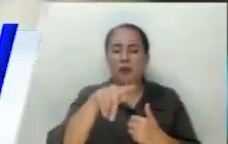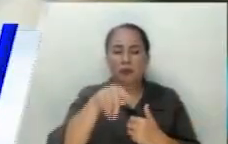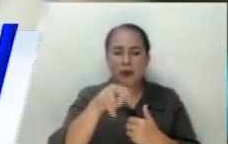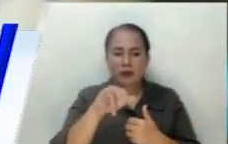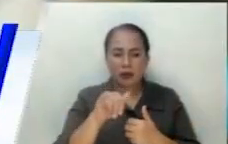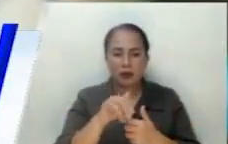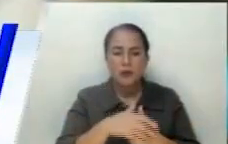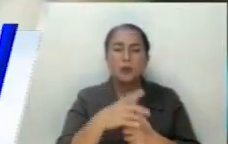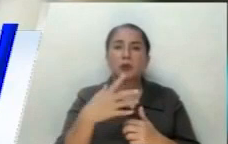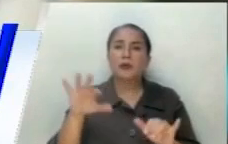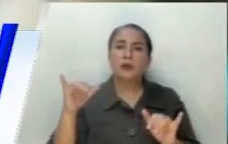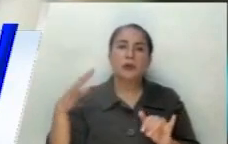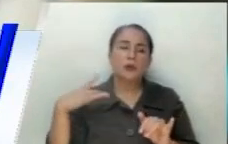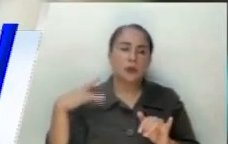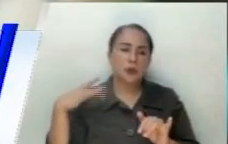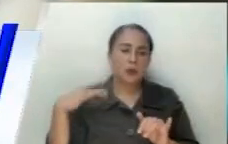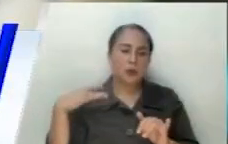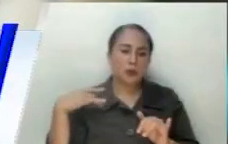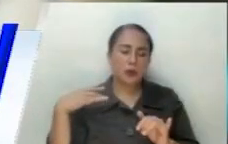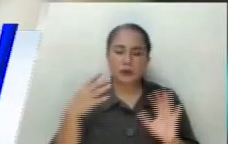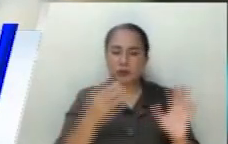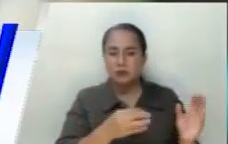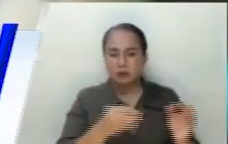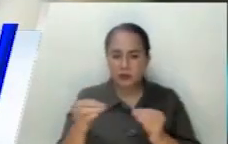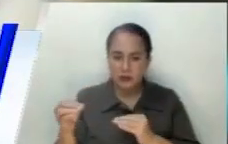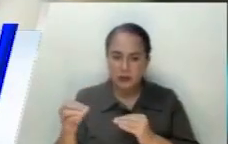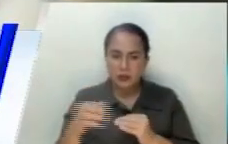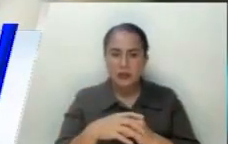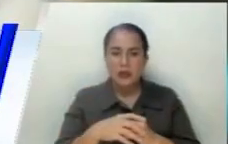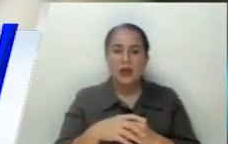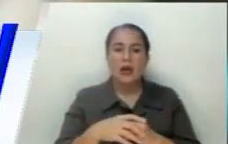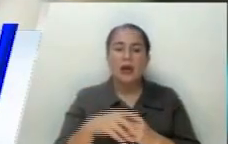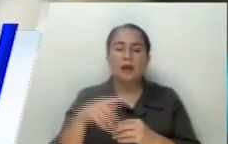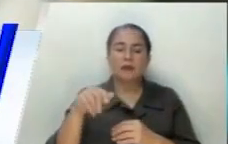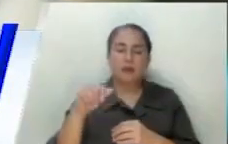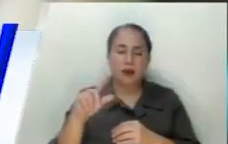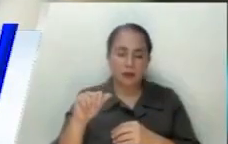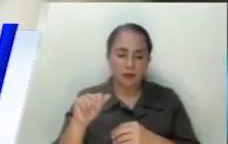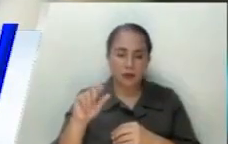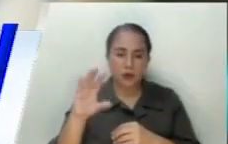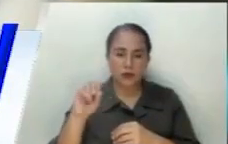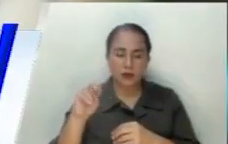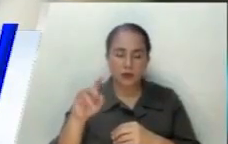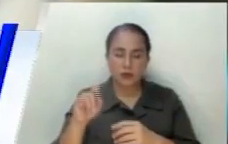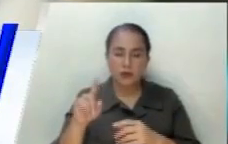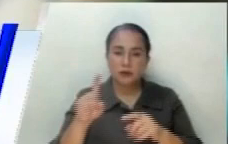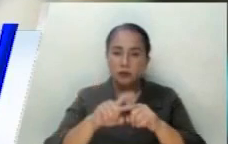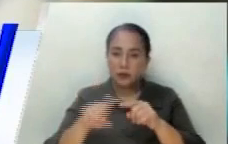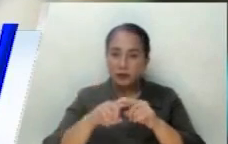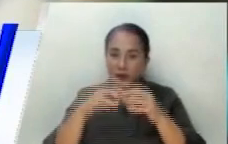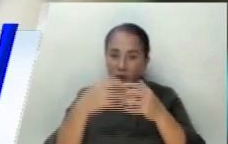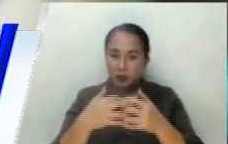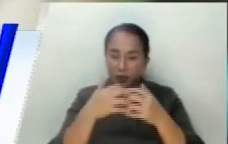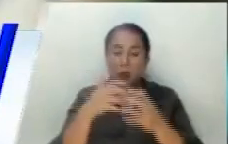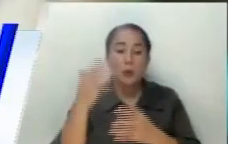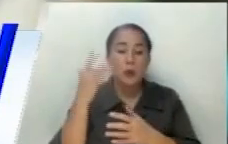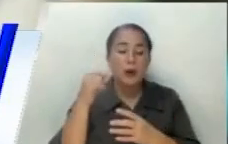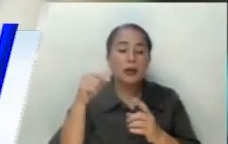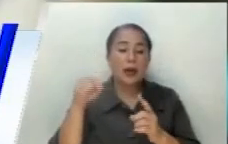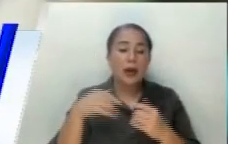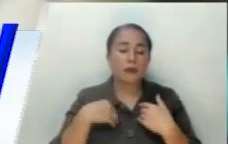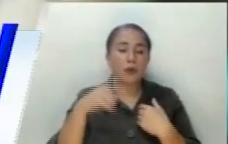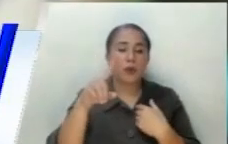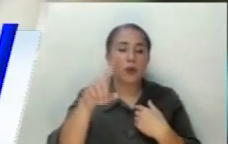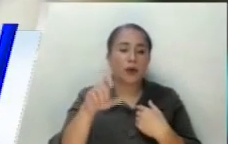natin makabalik sa operation ang palm conception power corporation power facility kasi meron itong 150